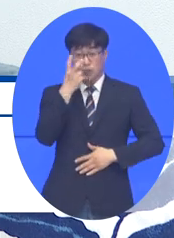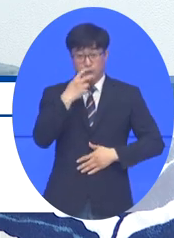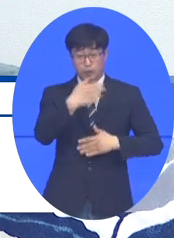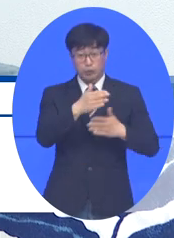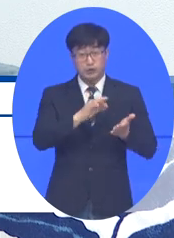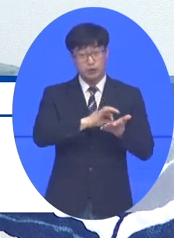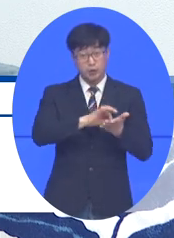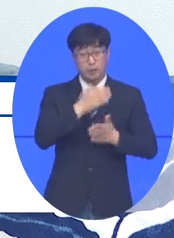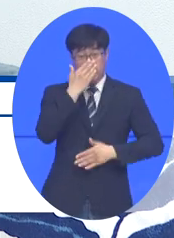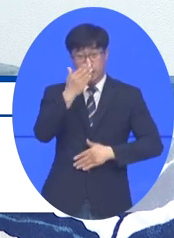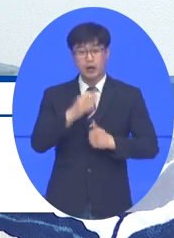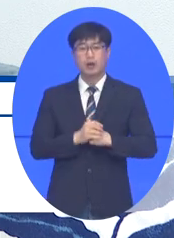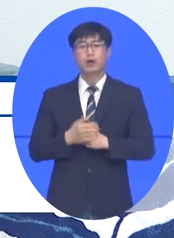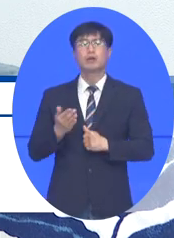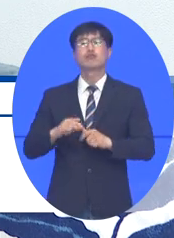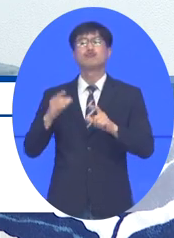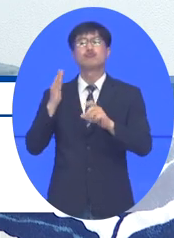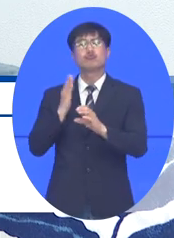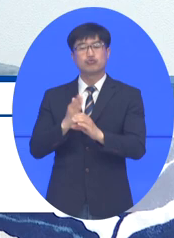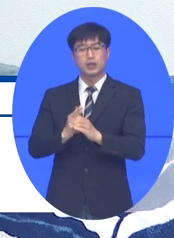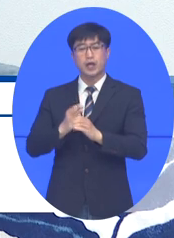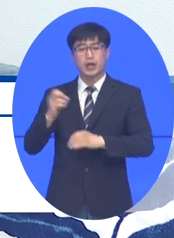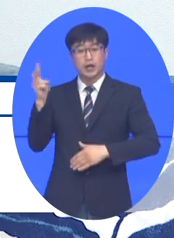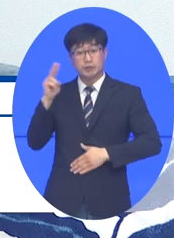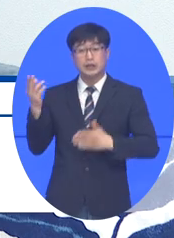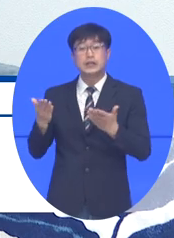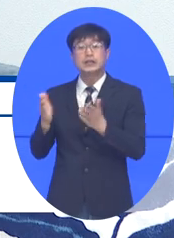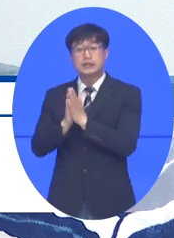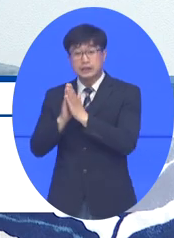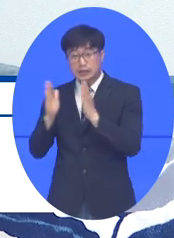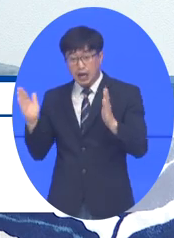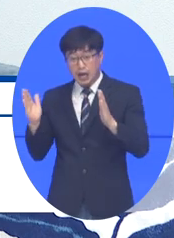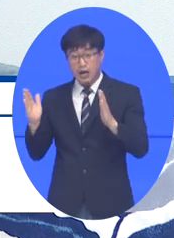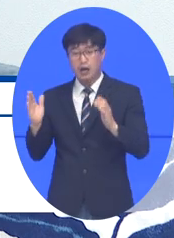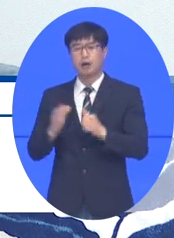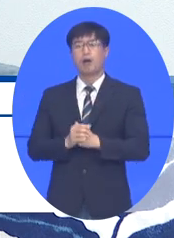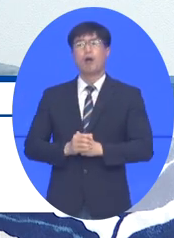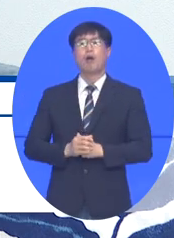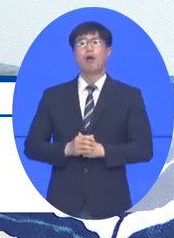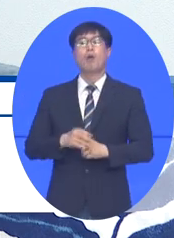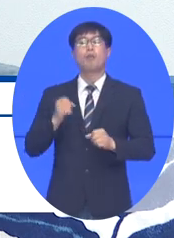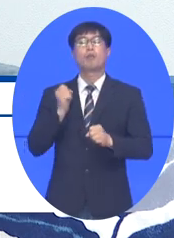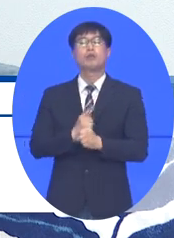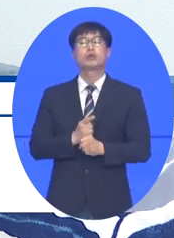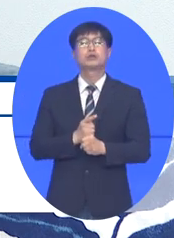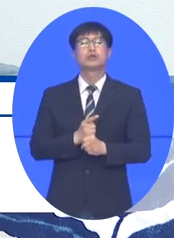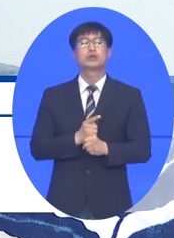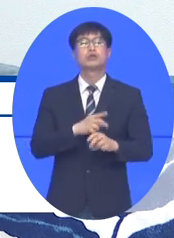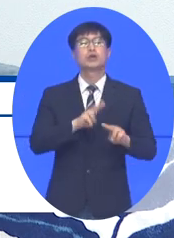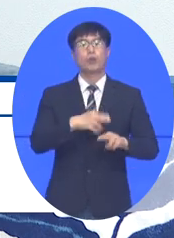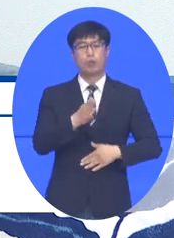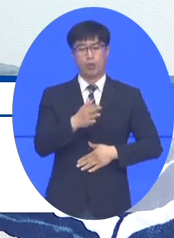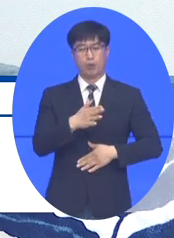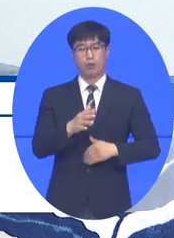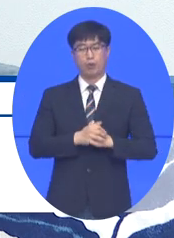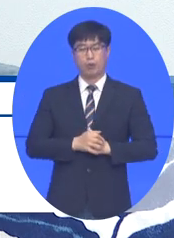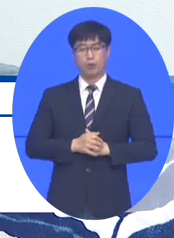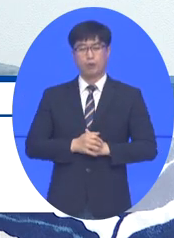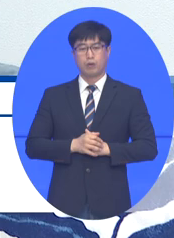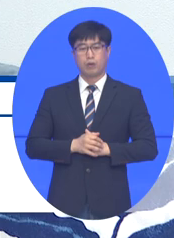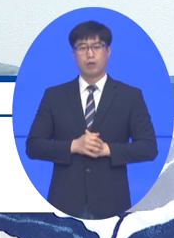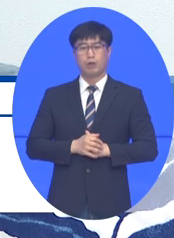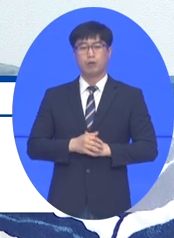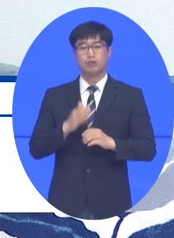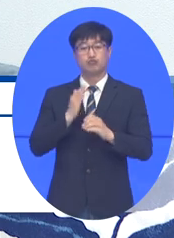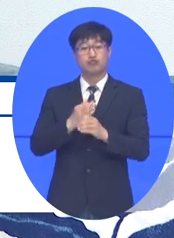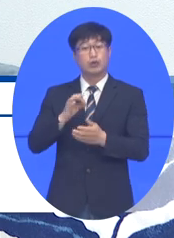이용하게 되어 있는데요. 중간에 이제 부득이하게 갑작스럽게 일을 하시는 경우에 이미 다 찾고 자리에 티오가 없기